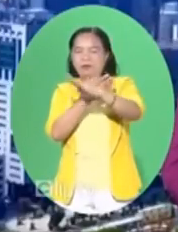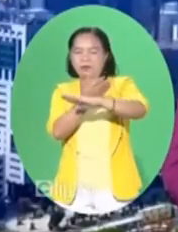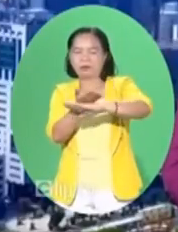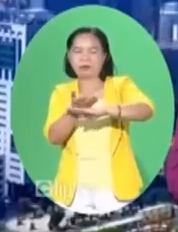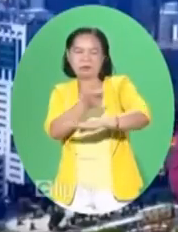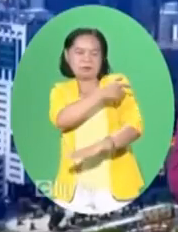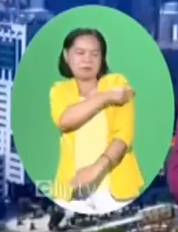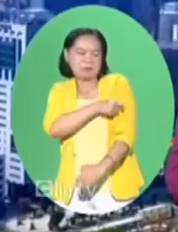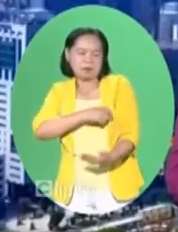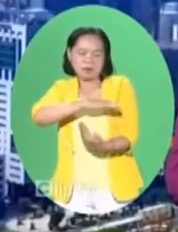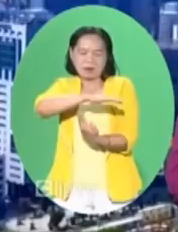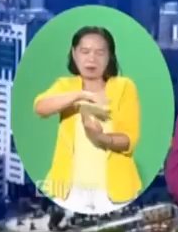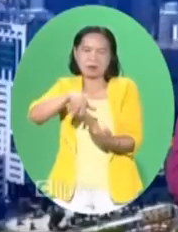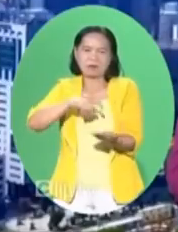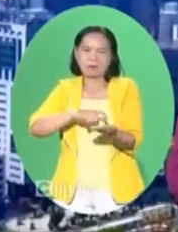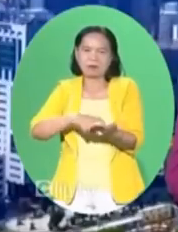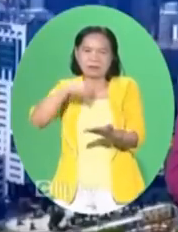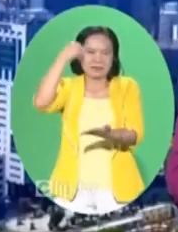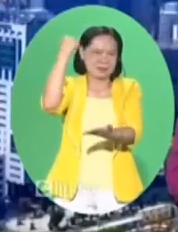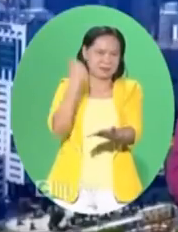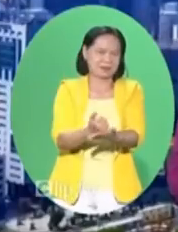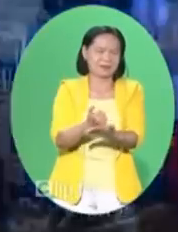Kỳ cấp chứng nhận Safer Choice.